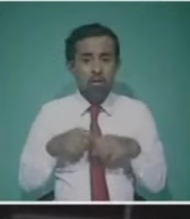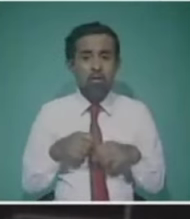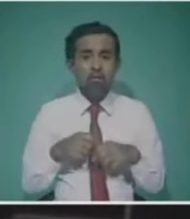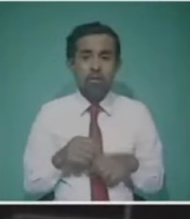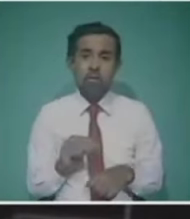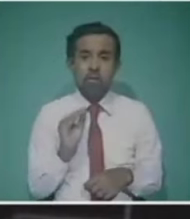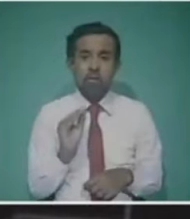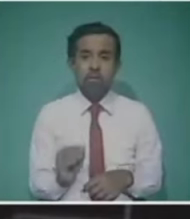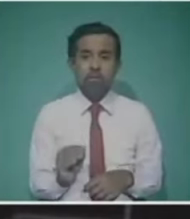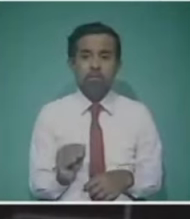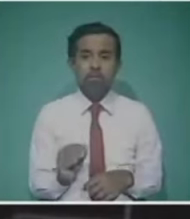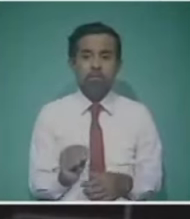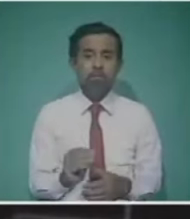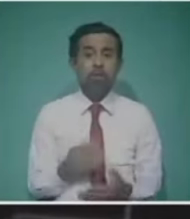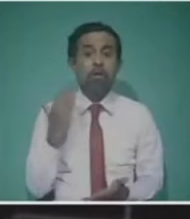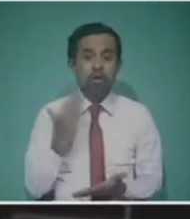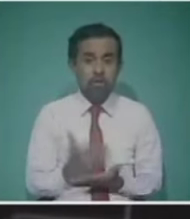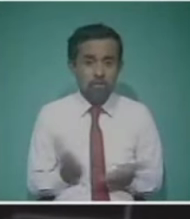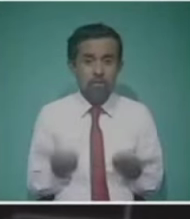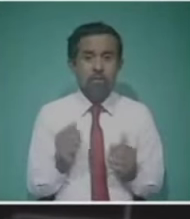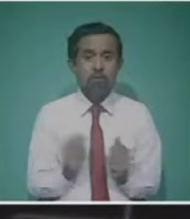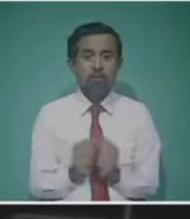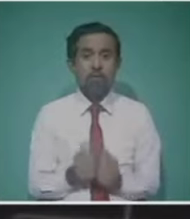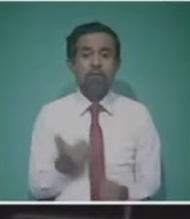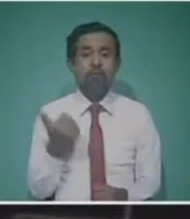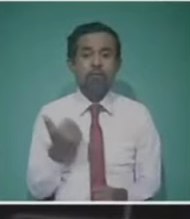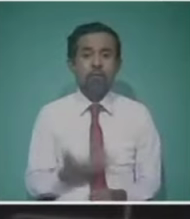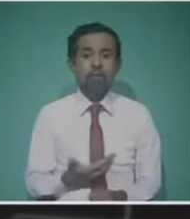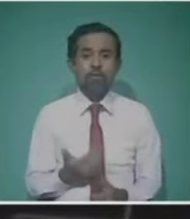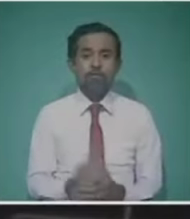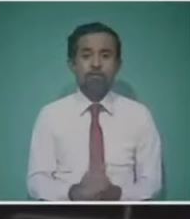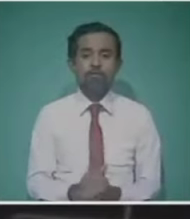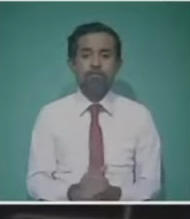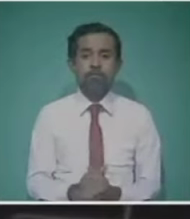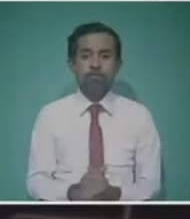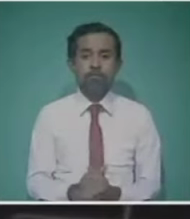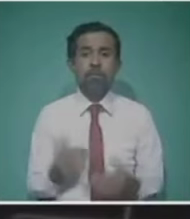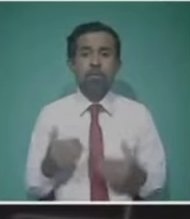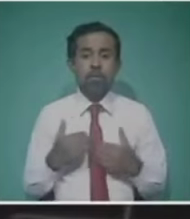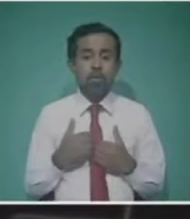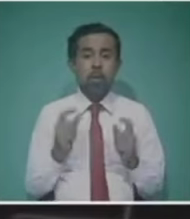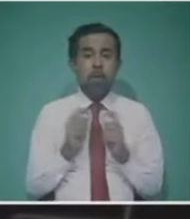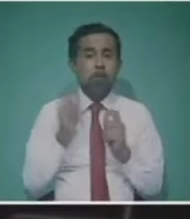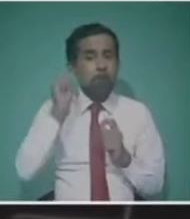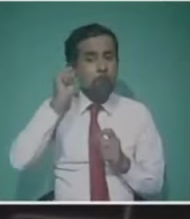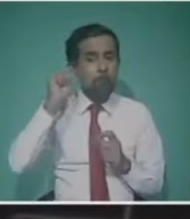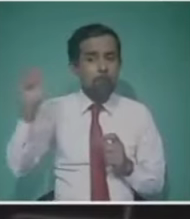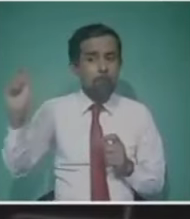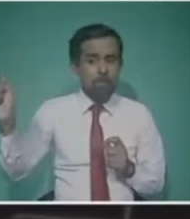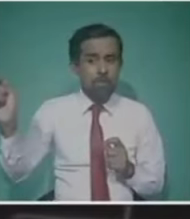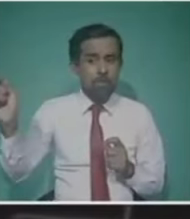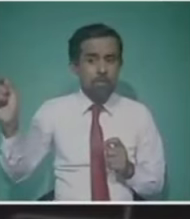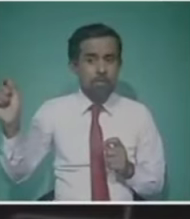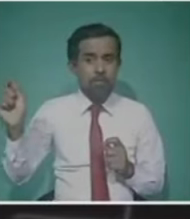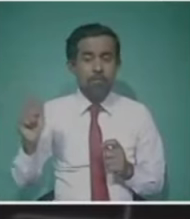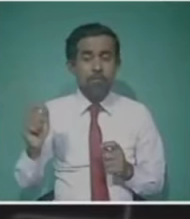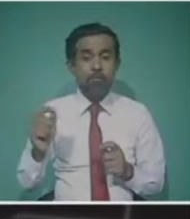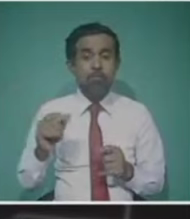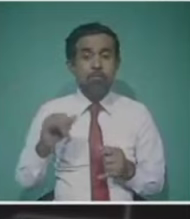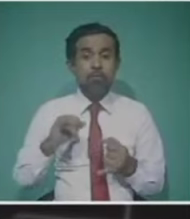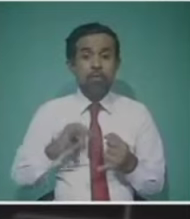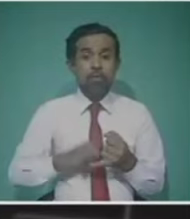பெரும் உதவியாக இருக்கும் நம்புகிறேன். முக்கியமாக எங்களுடைய மட்டக்களப்பு மாவட்டத்திலே சுரிமா வண்டாநாயக்க